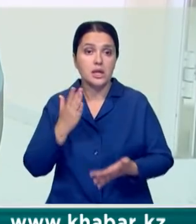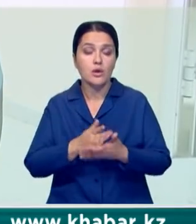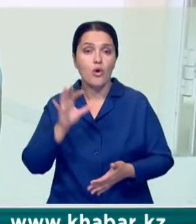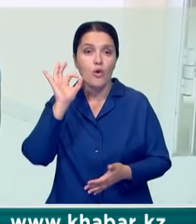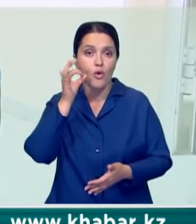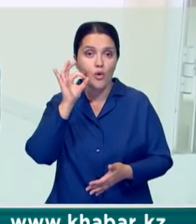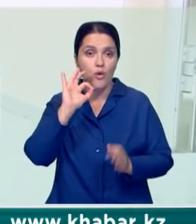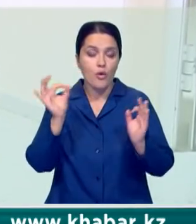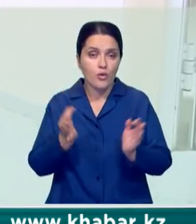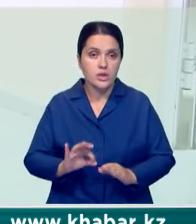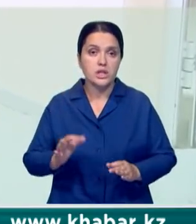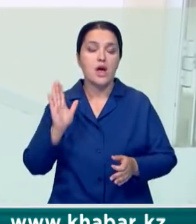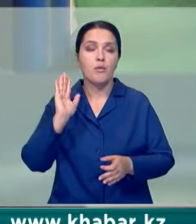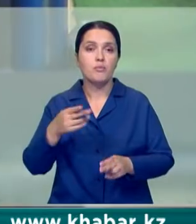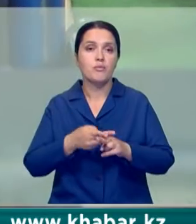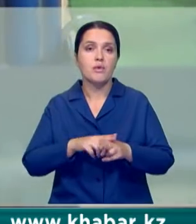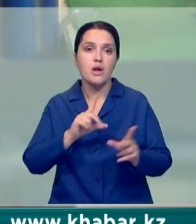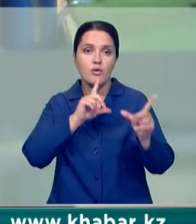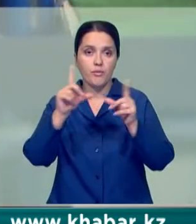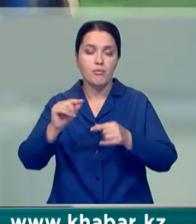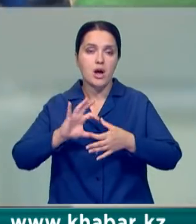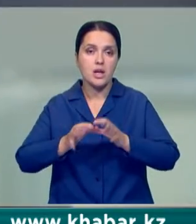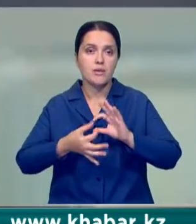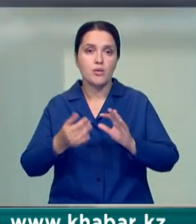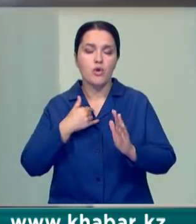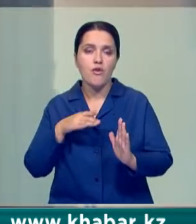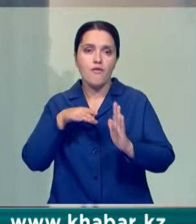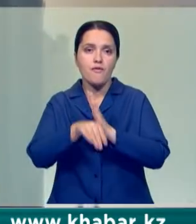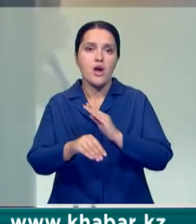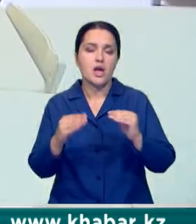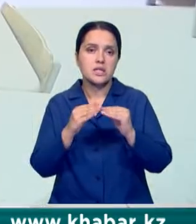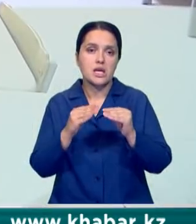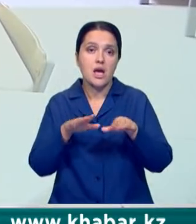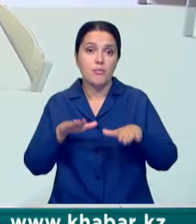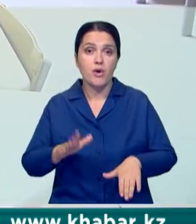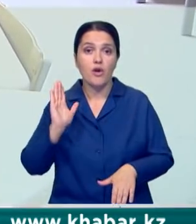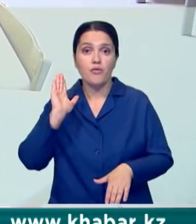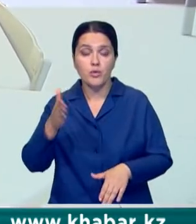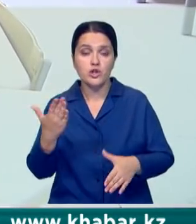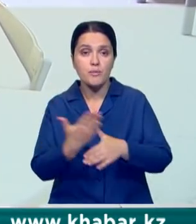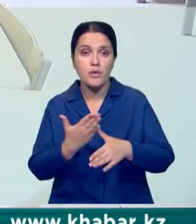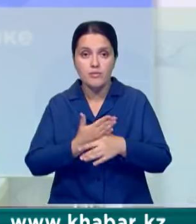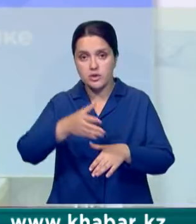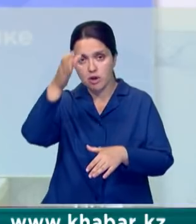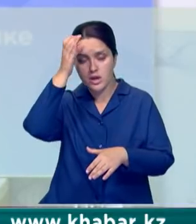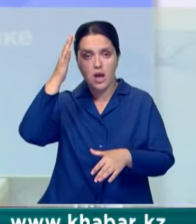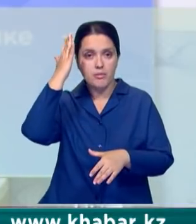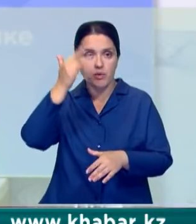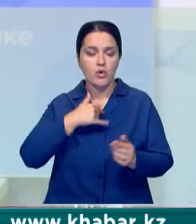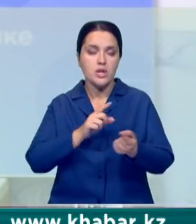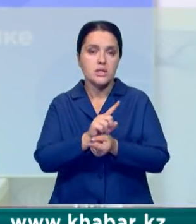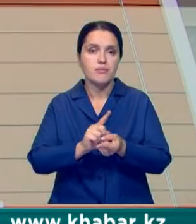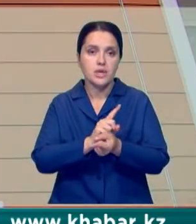осенью они отправятся на олимпиаду хотят как минимум войти в топовую десятку ну а в будущем с помощью науки мечтают изменить